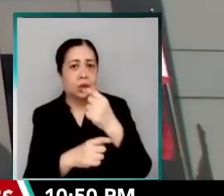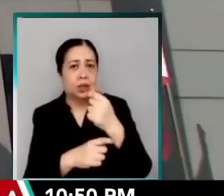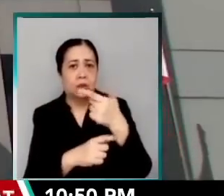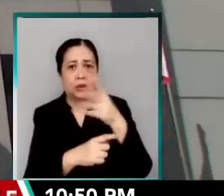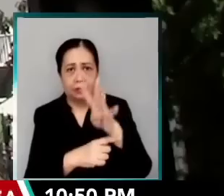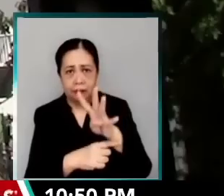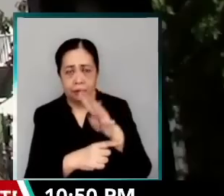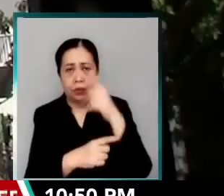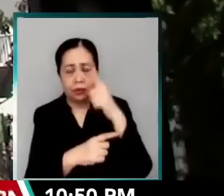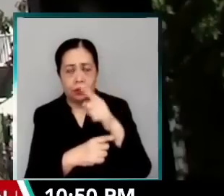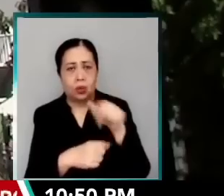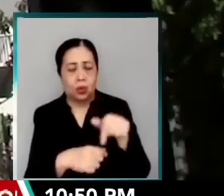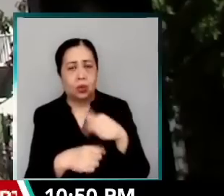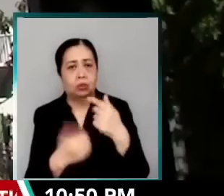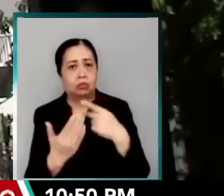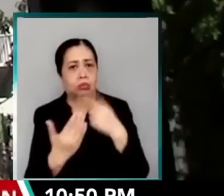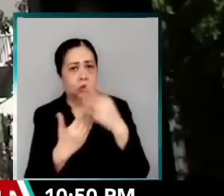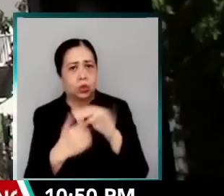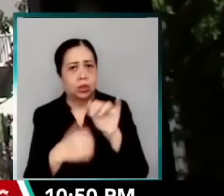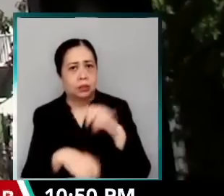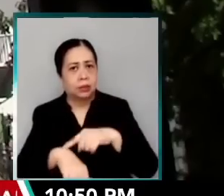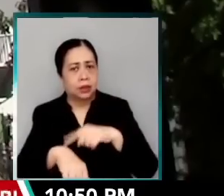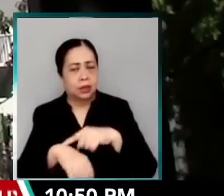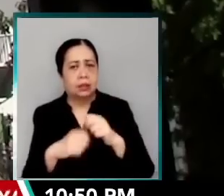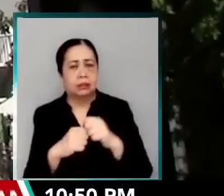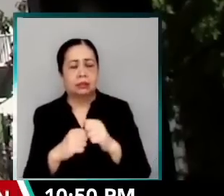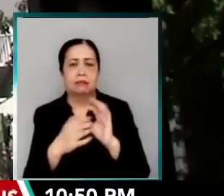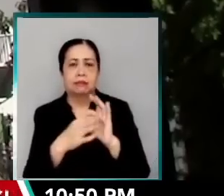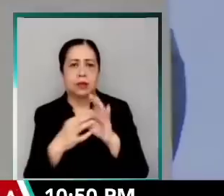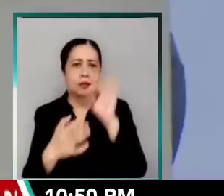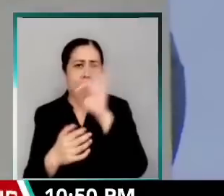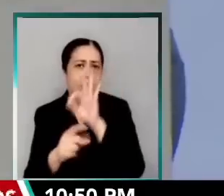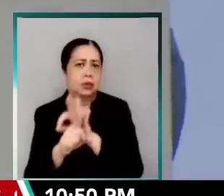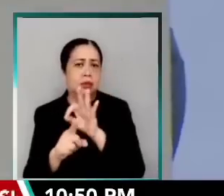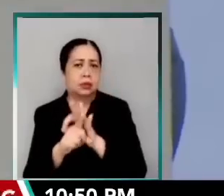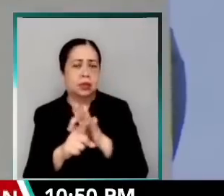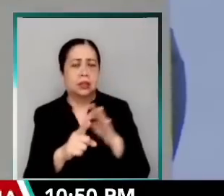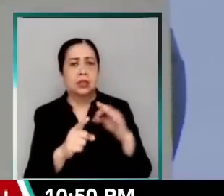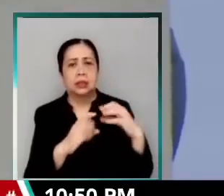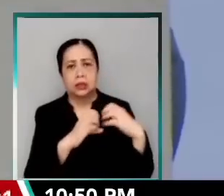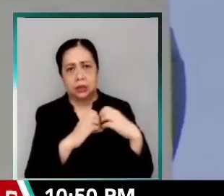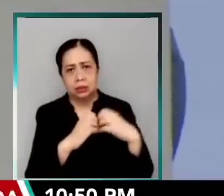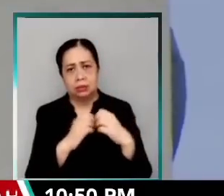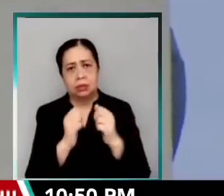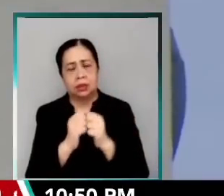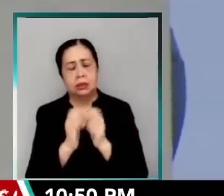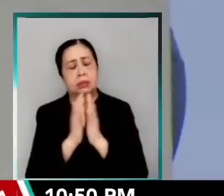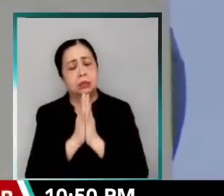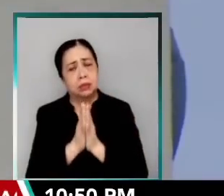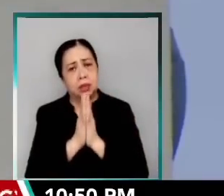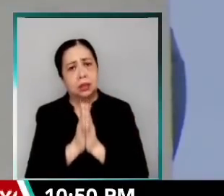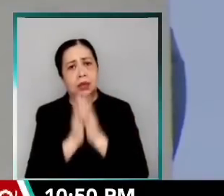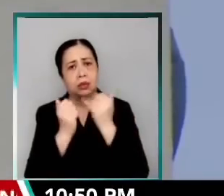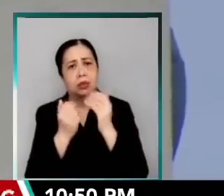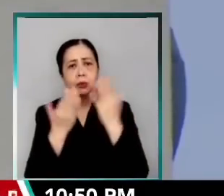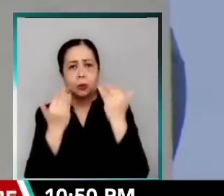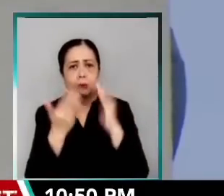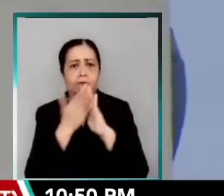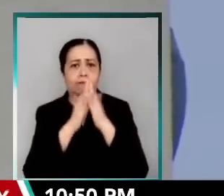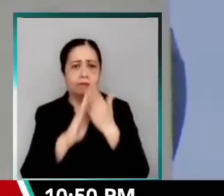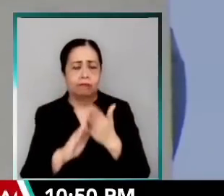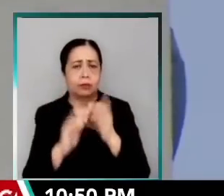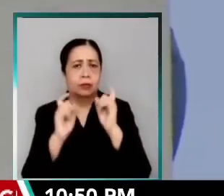sa noontime slot. Kaisa ng Filipino fans ang GMA sa pagdarasal para sa maayos at mabilis